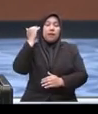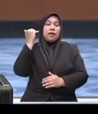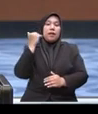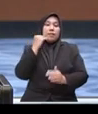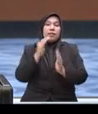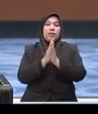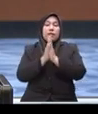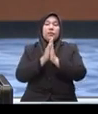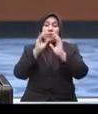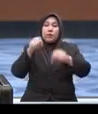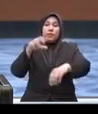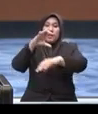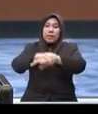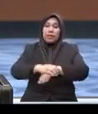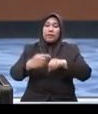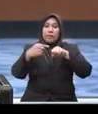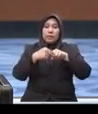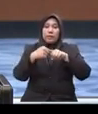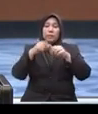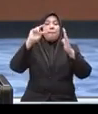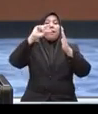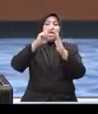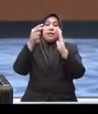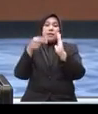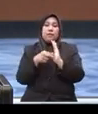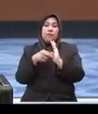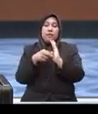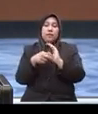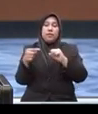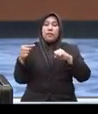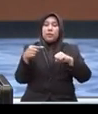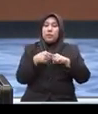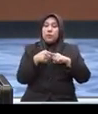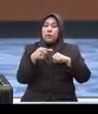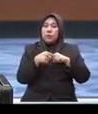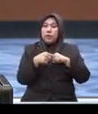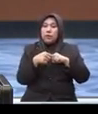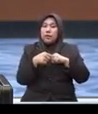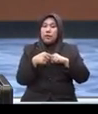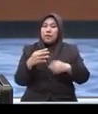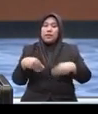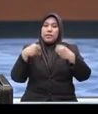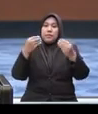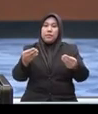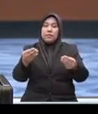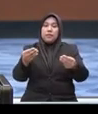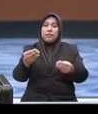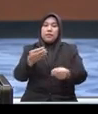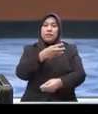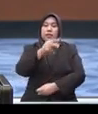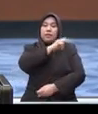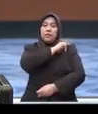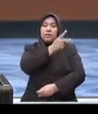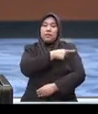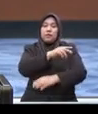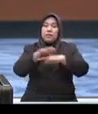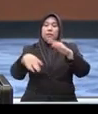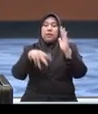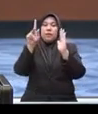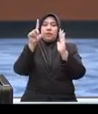dituduh berhenti transfer tuduhan yang diberi dan kuasa di bawah tembagaan pada